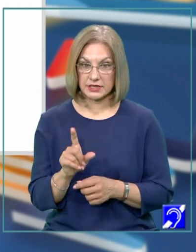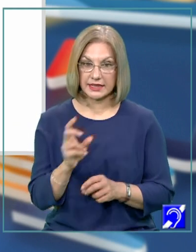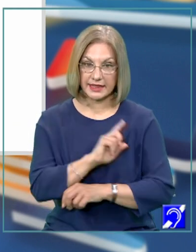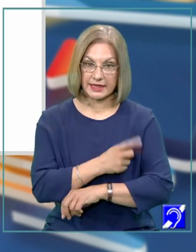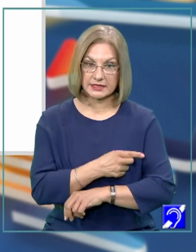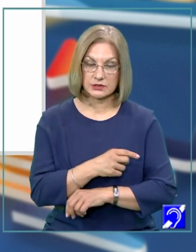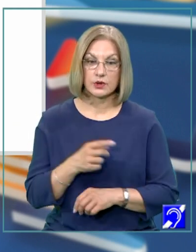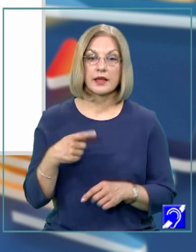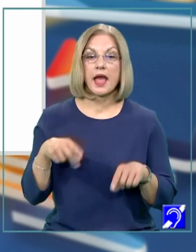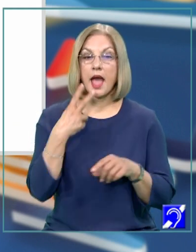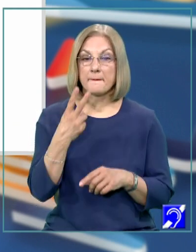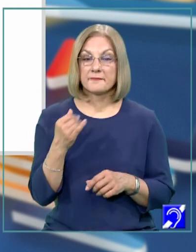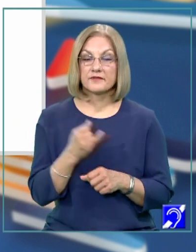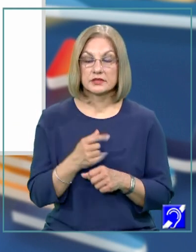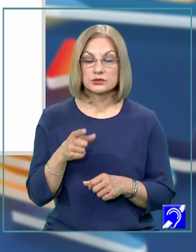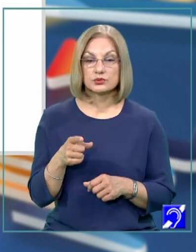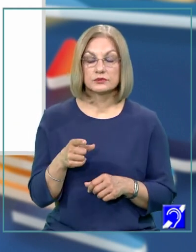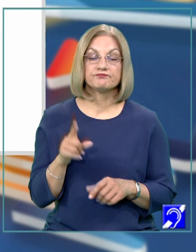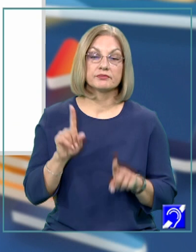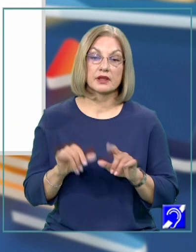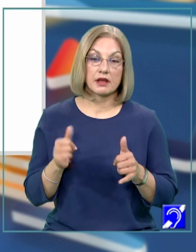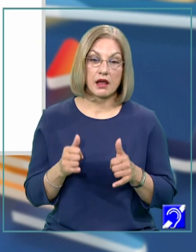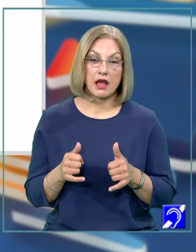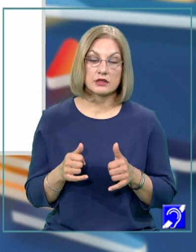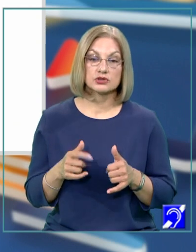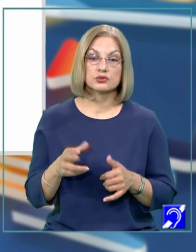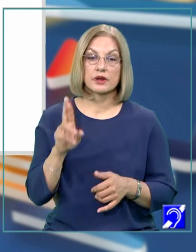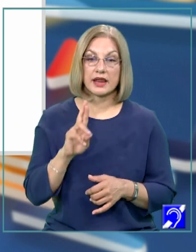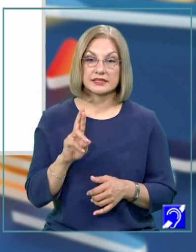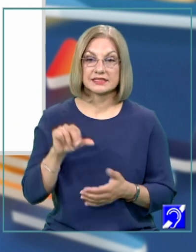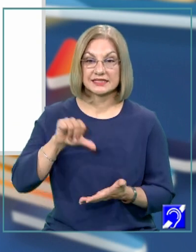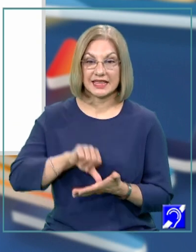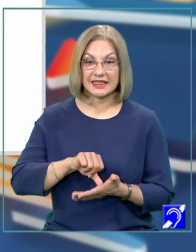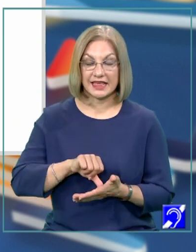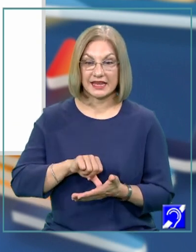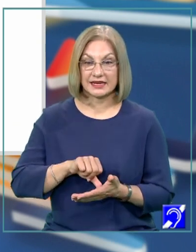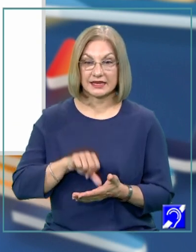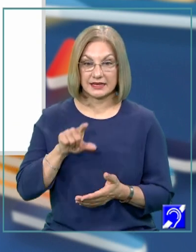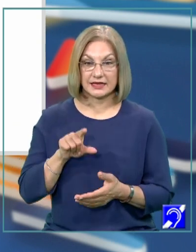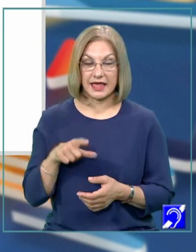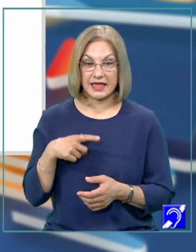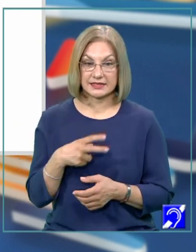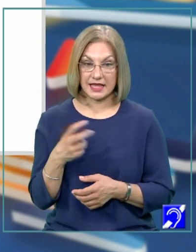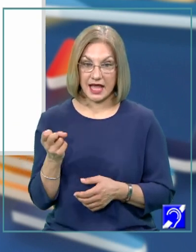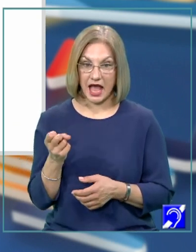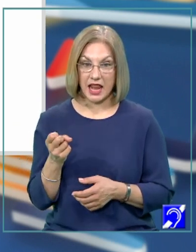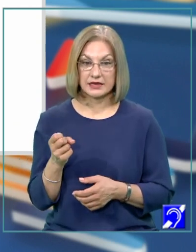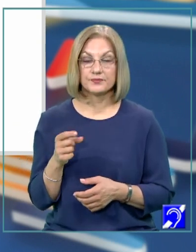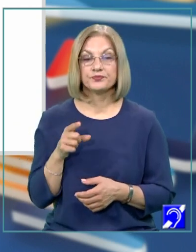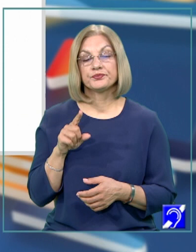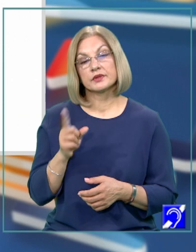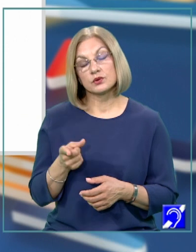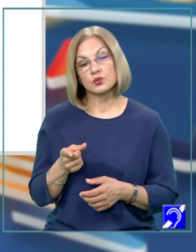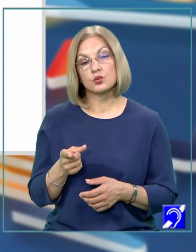am văzut că în cazul în care rezistența internă a sursei este egală cu